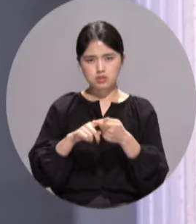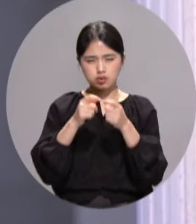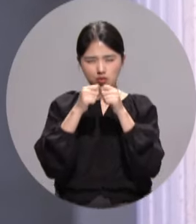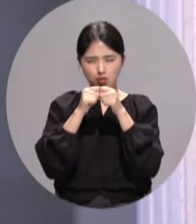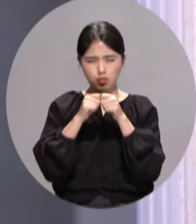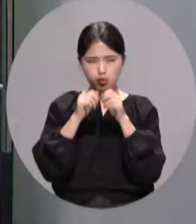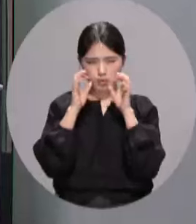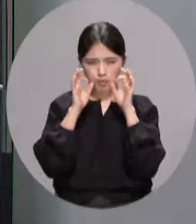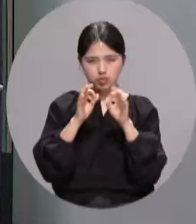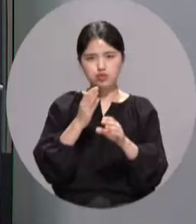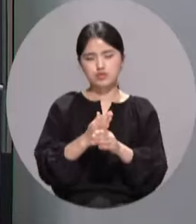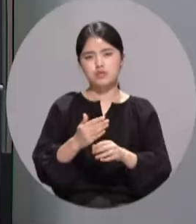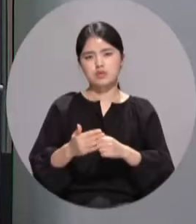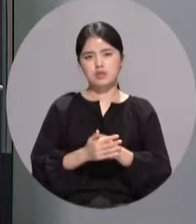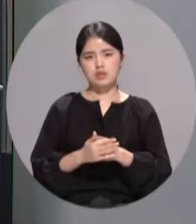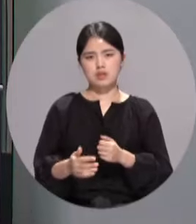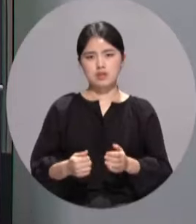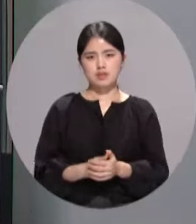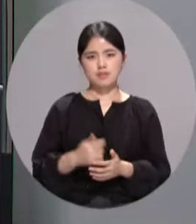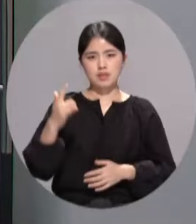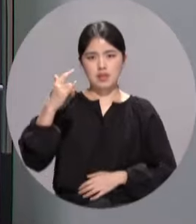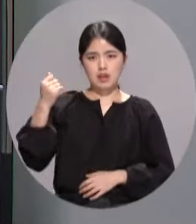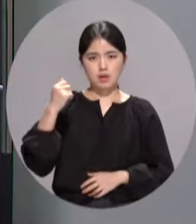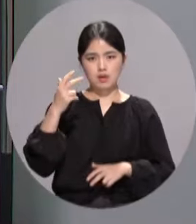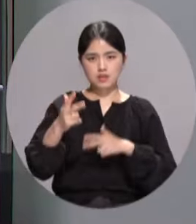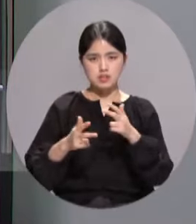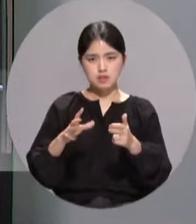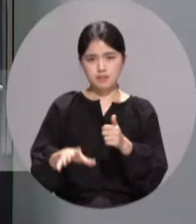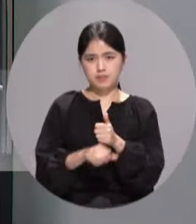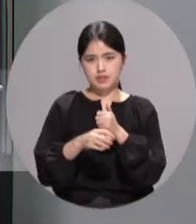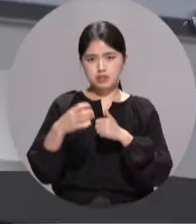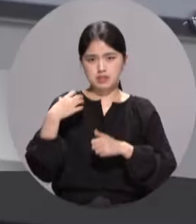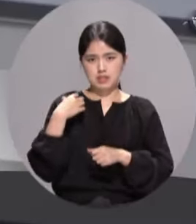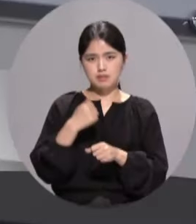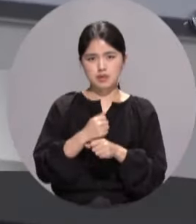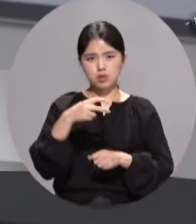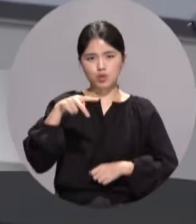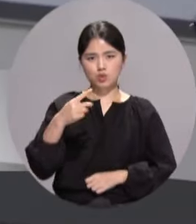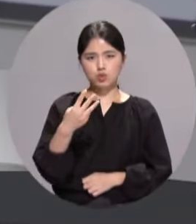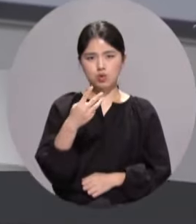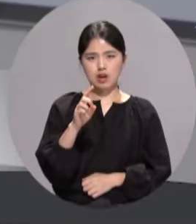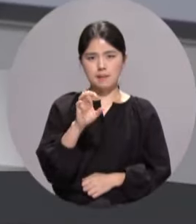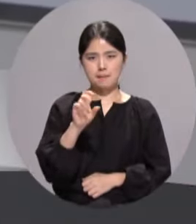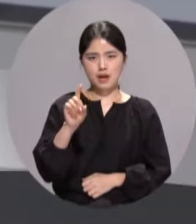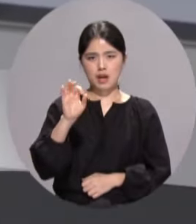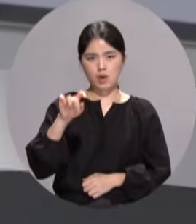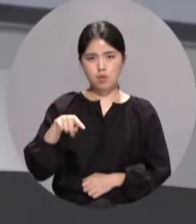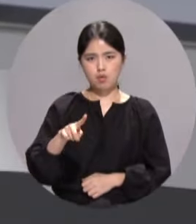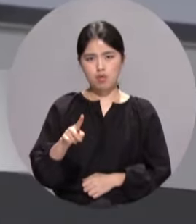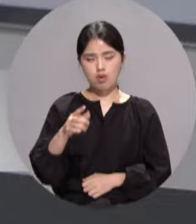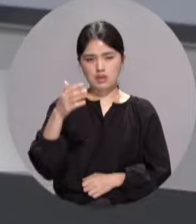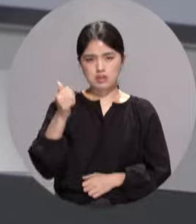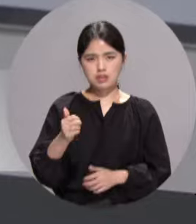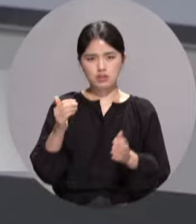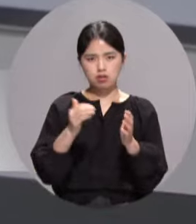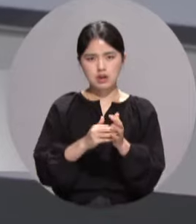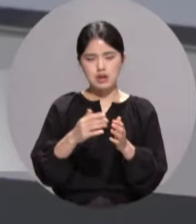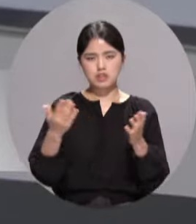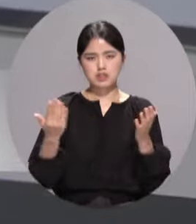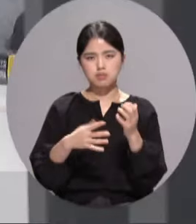커졌습니다 게다가 수상 태양광 사업을 총괄한 세만금 솔라파워 단장까지 업무상 횡령 혐의 등으로 구속